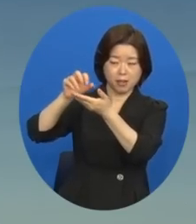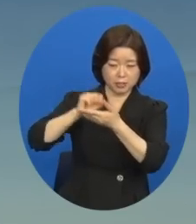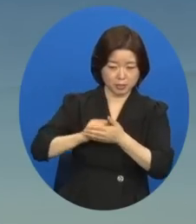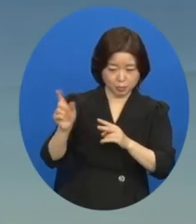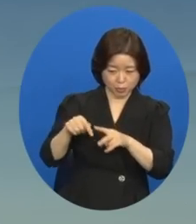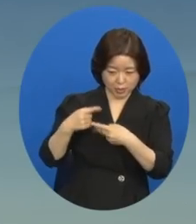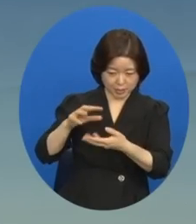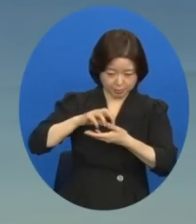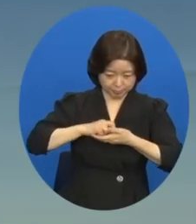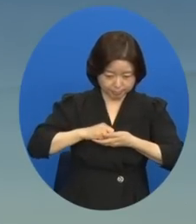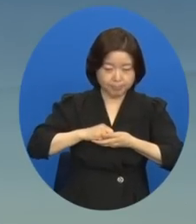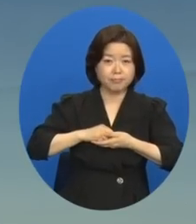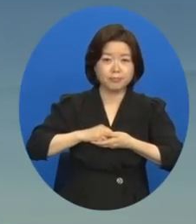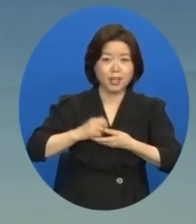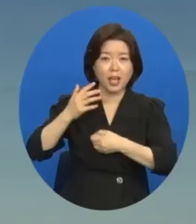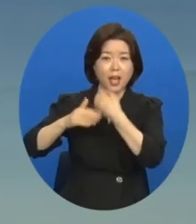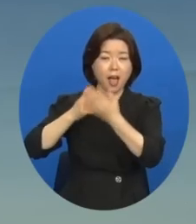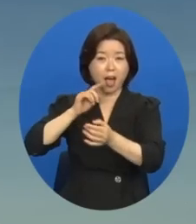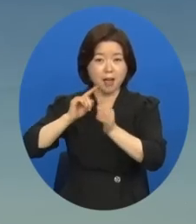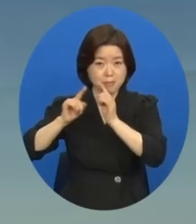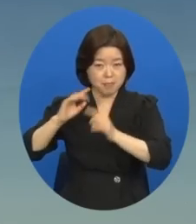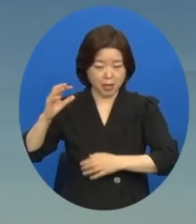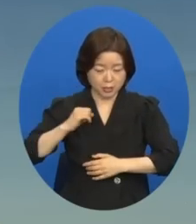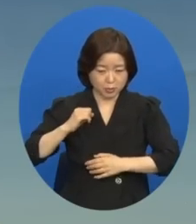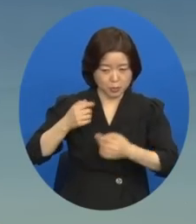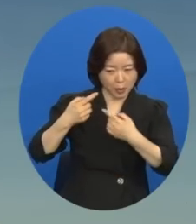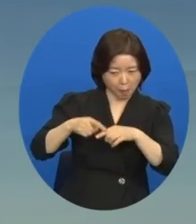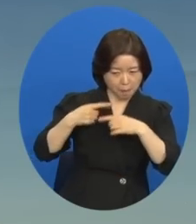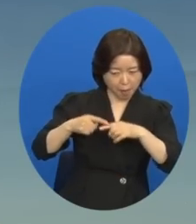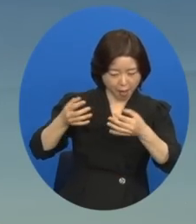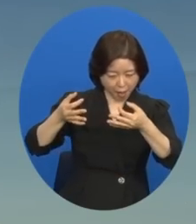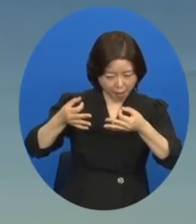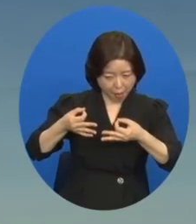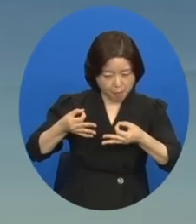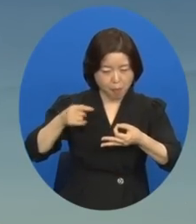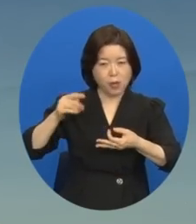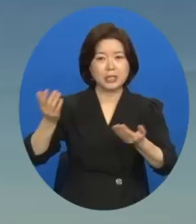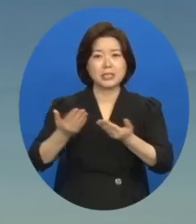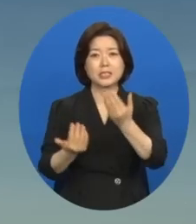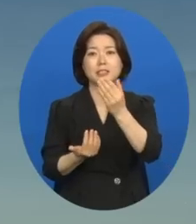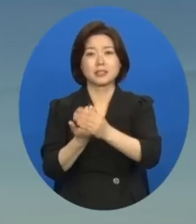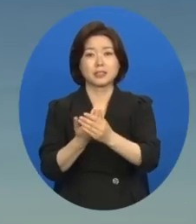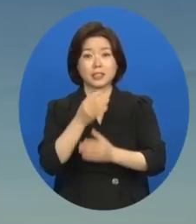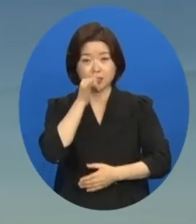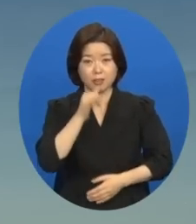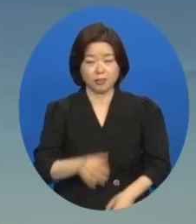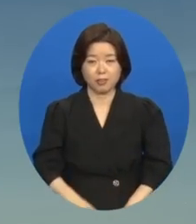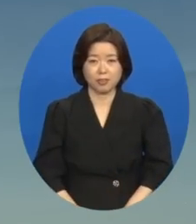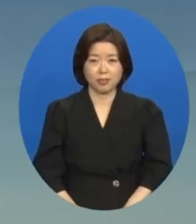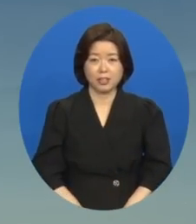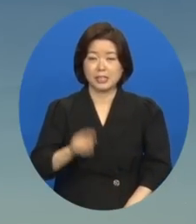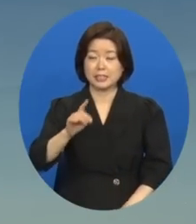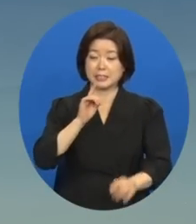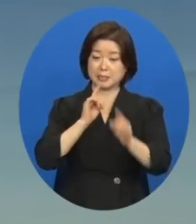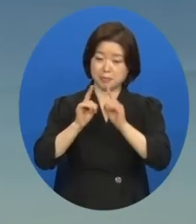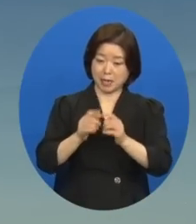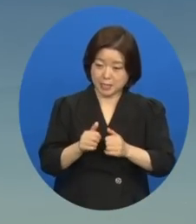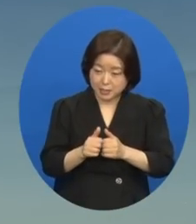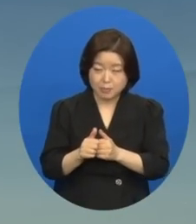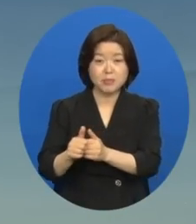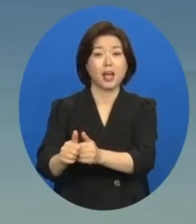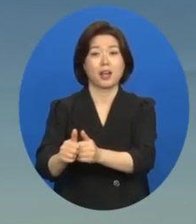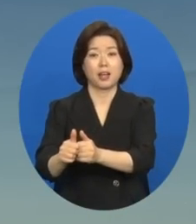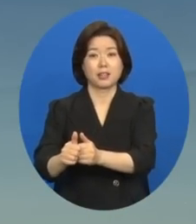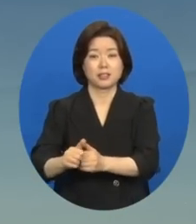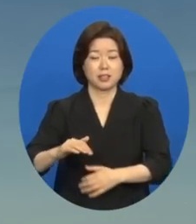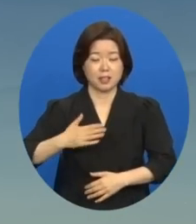이해해서 하나님의 말씀으로 해석하는 일이 일어나게 됩니다. 그리고 그 말씀을 따라서